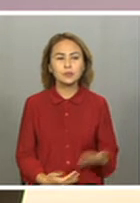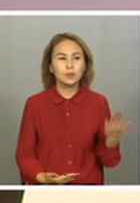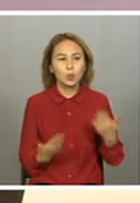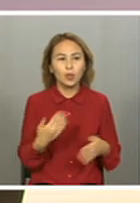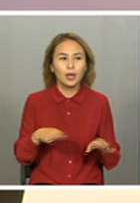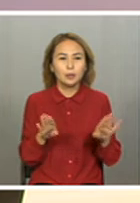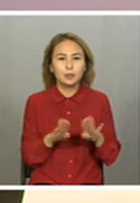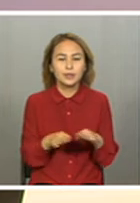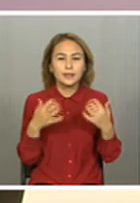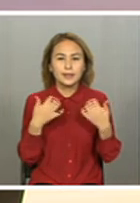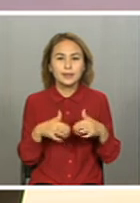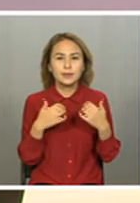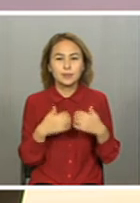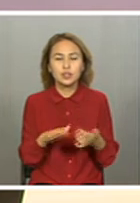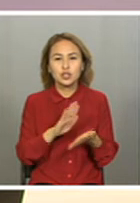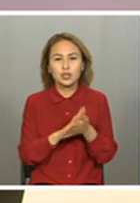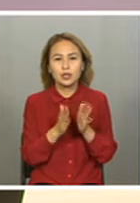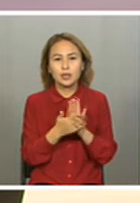есепті шығарып көрейік.